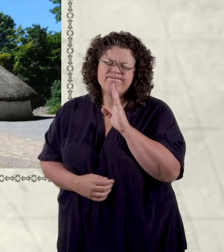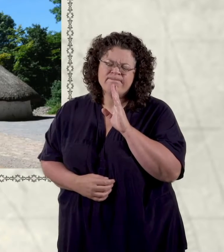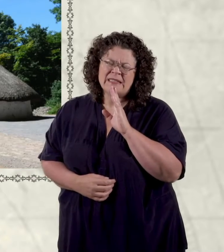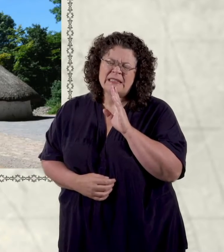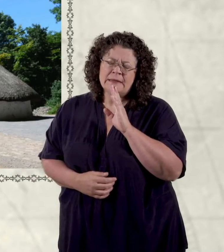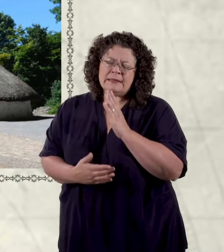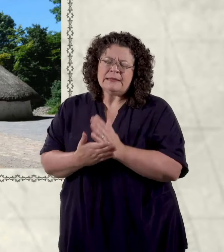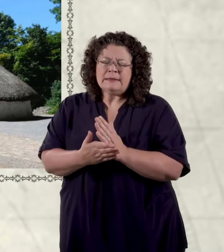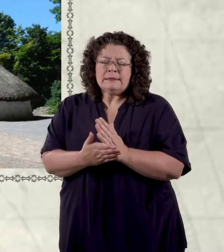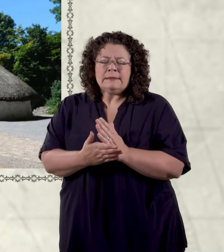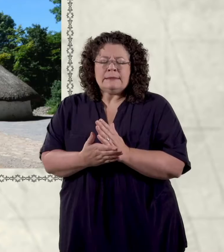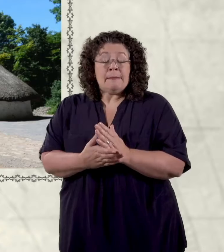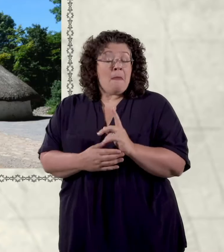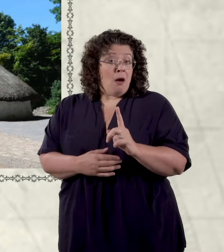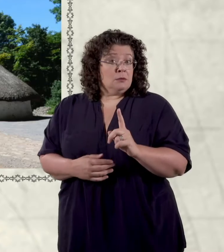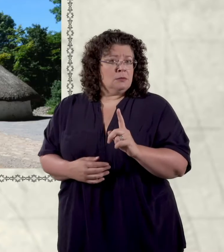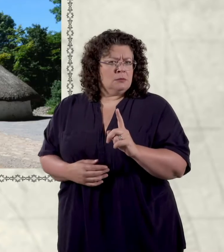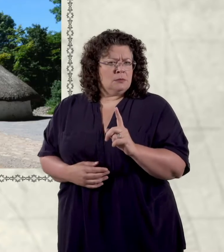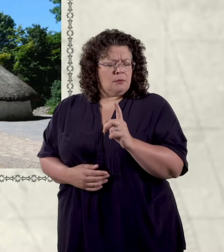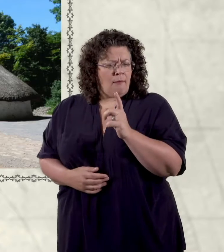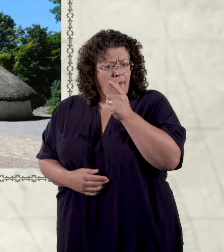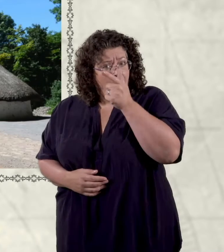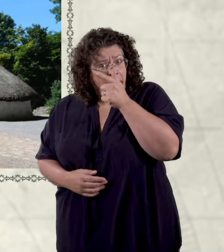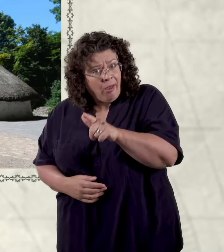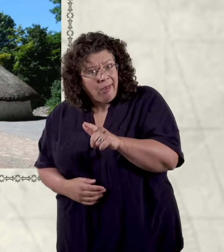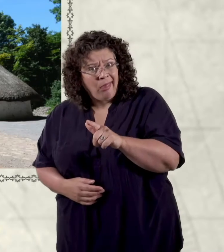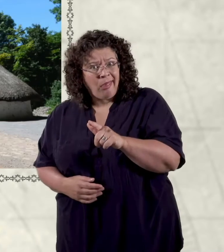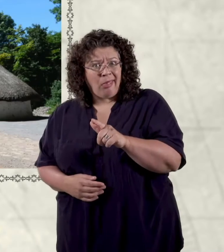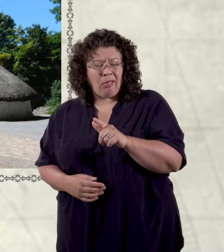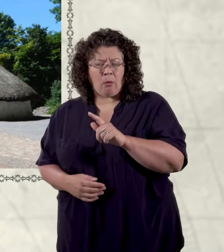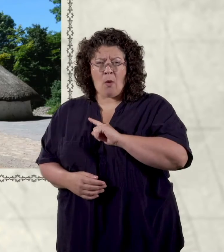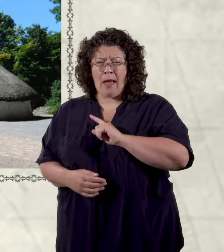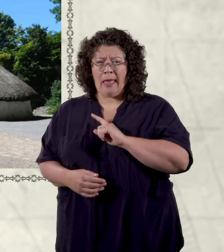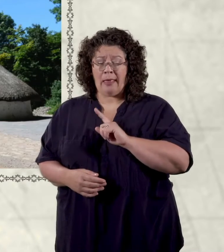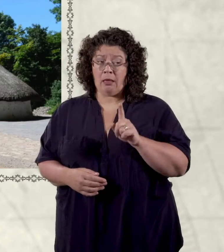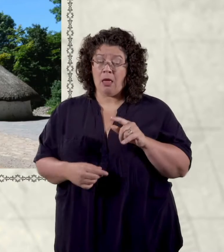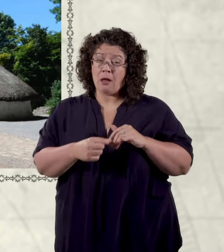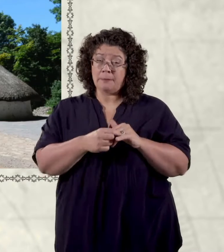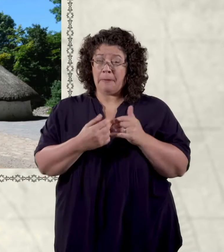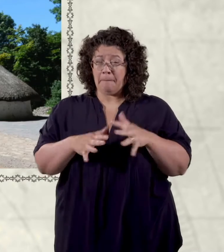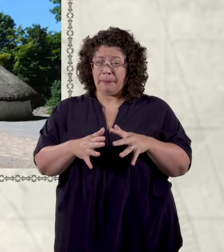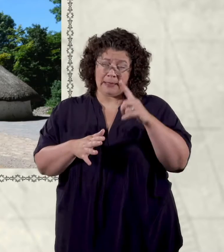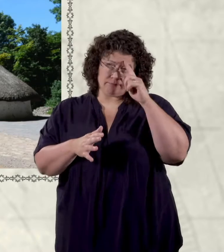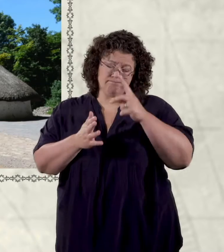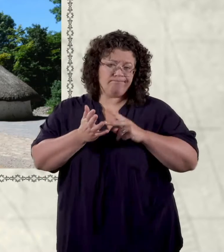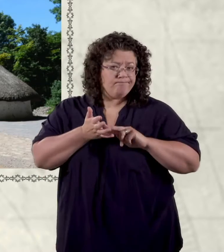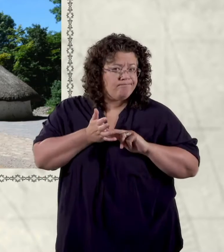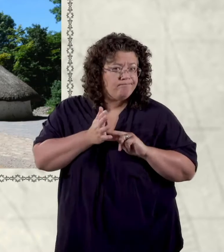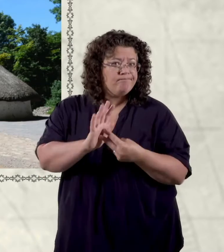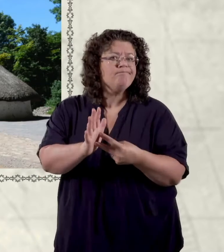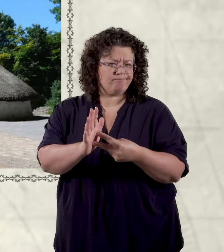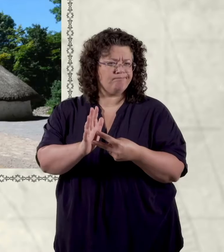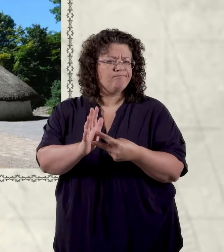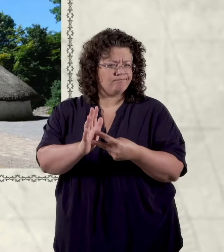roedd Prostacws wedi meddwl amdano ni. Ac wedi deud i fod o'n gadael hanner tir yr Aethwy i fi ar